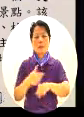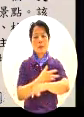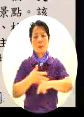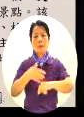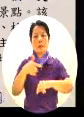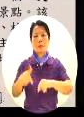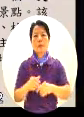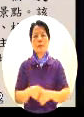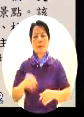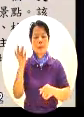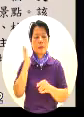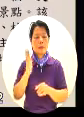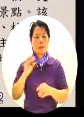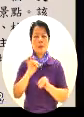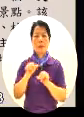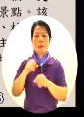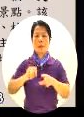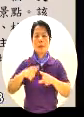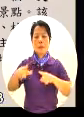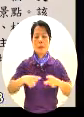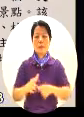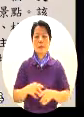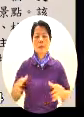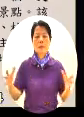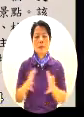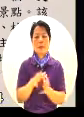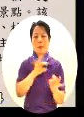园哈，啊，总面积有